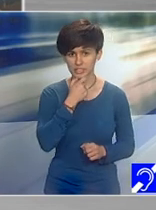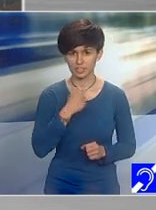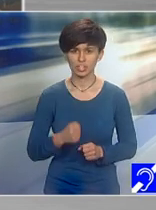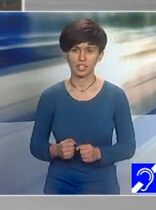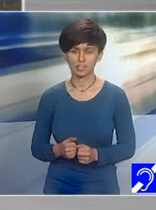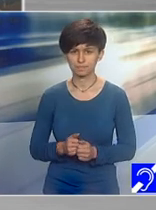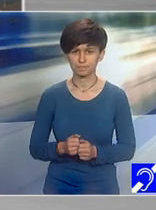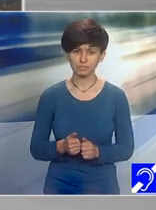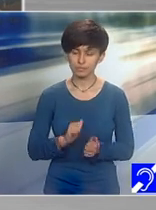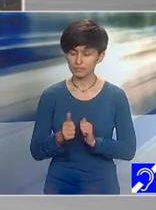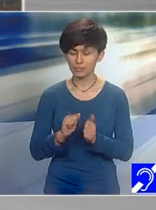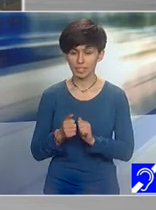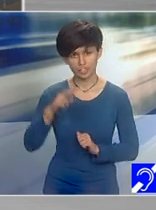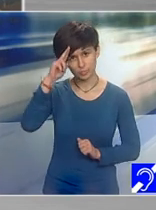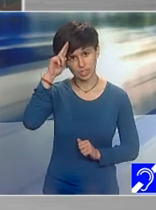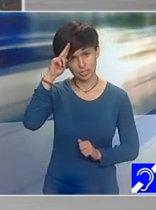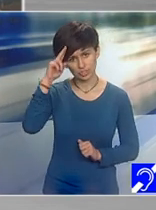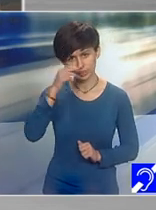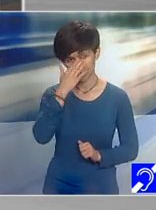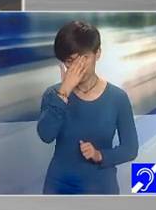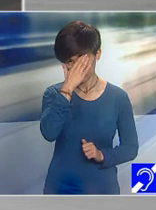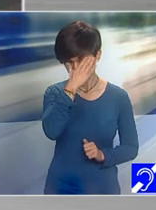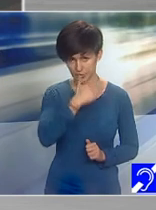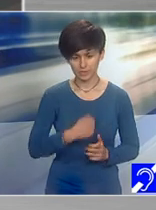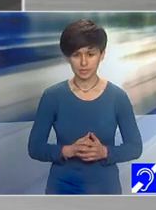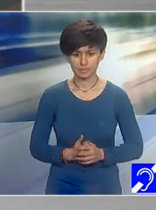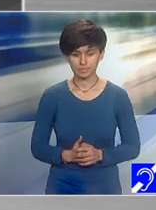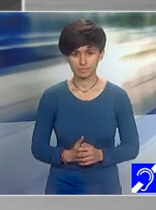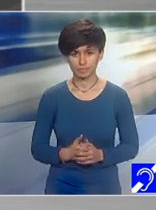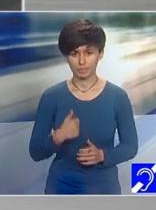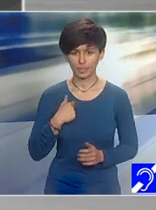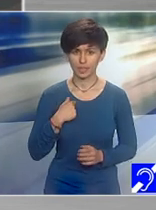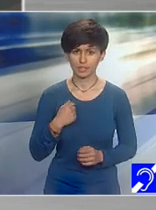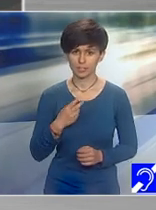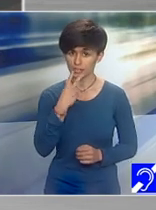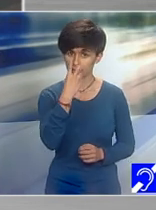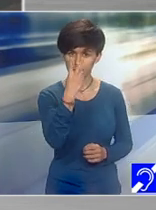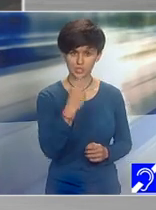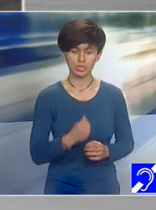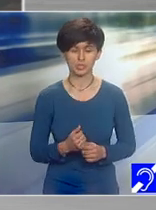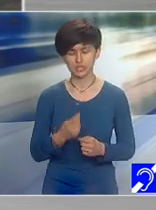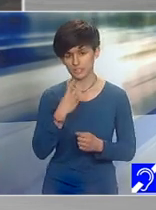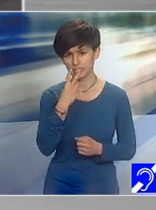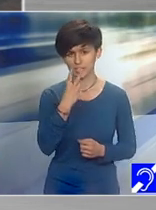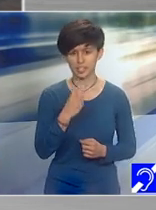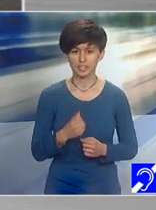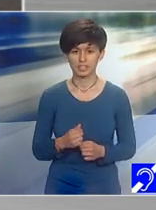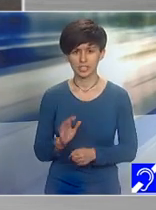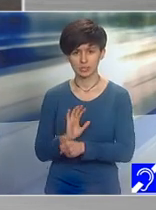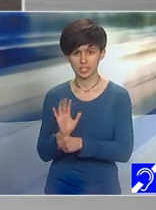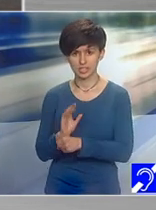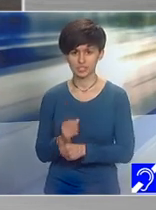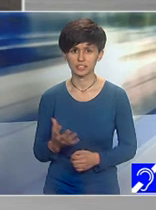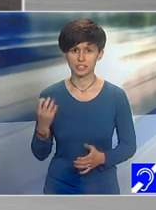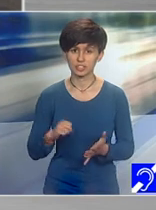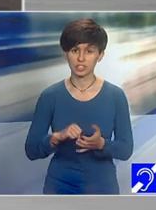în Germania, unde avem ocazia zi de zi să vizionăm la alte posturi de televiziune ce fac